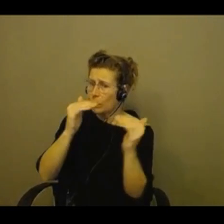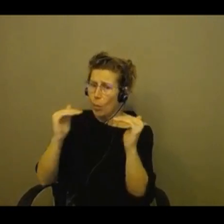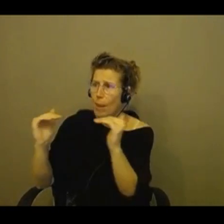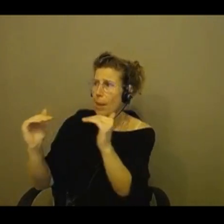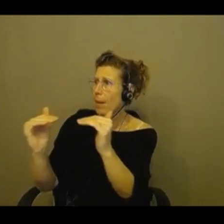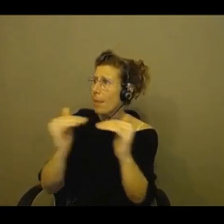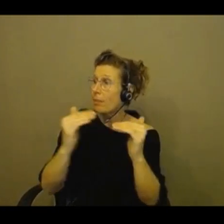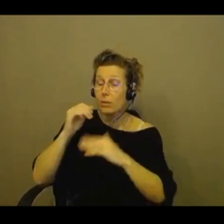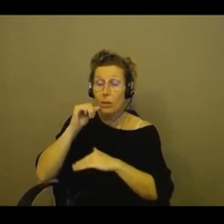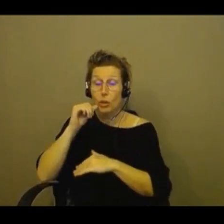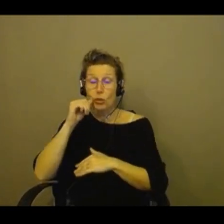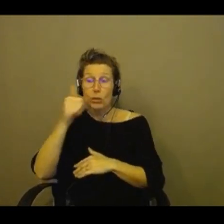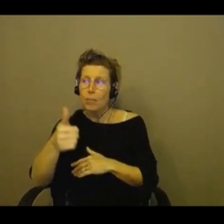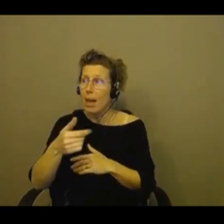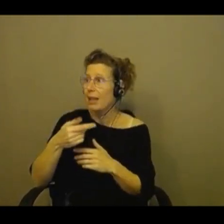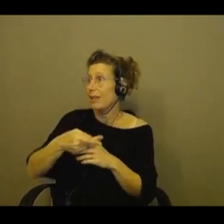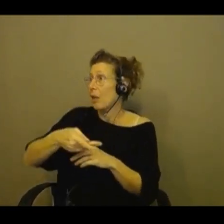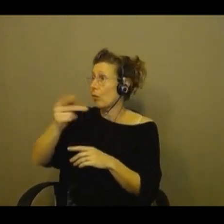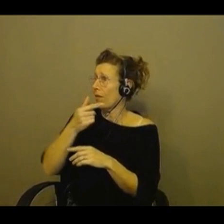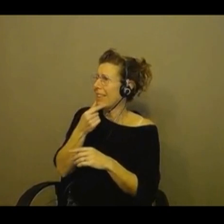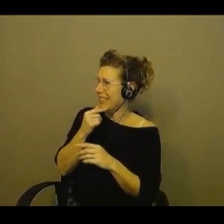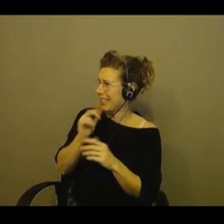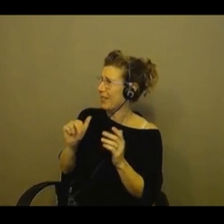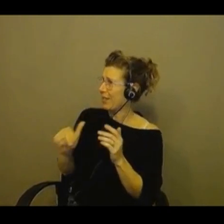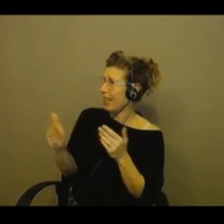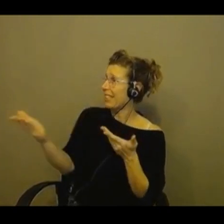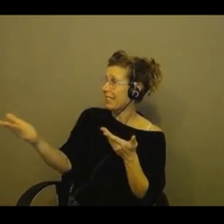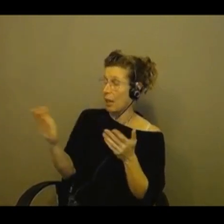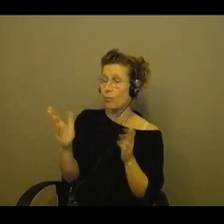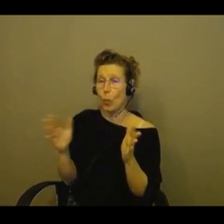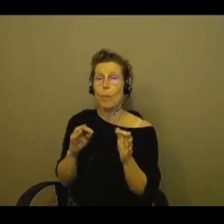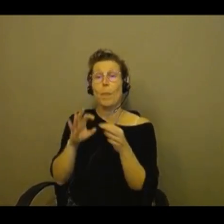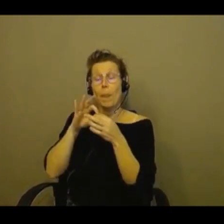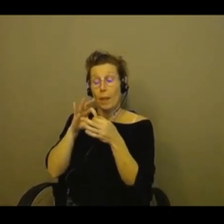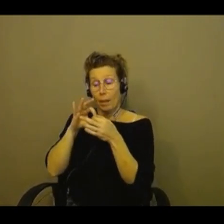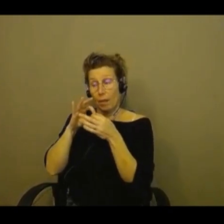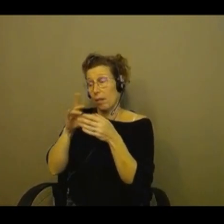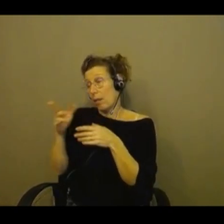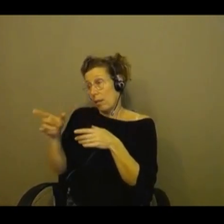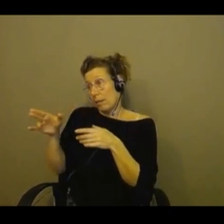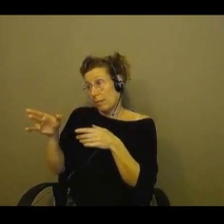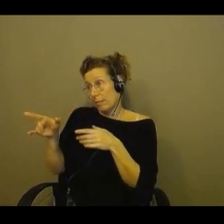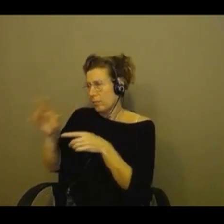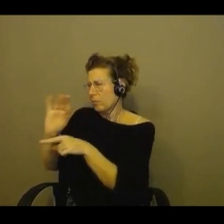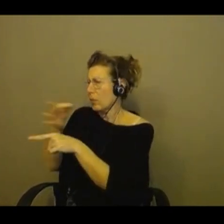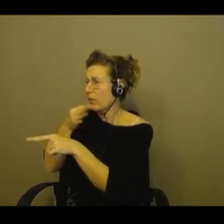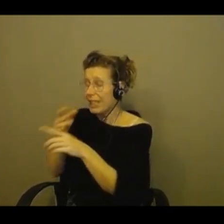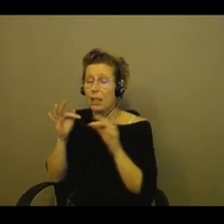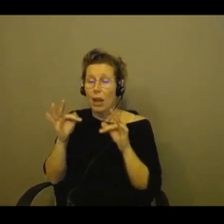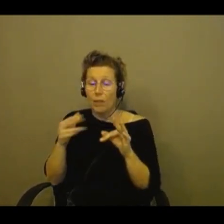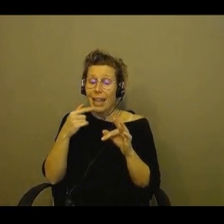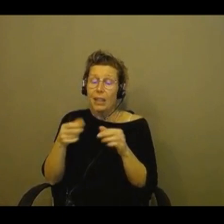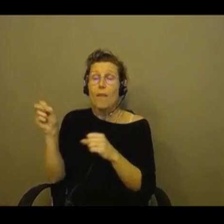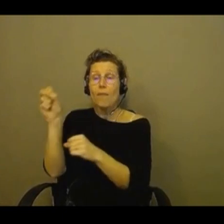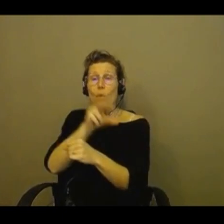part. Et je rebondis sur cette notion de rendre les voyages, les trajets plus simples, et ce